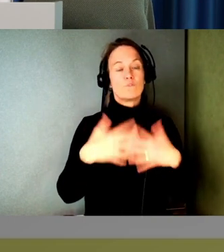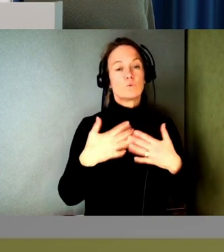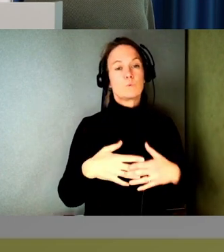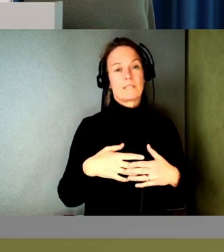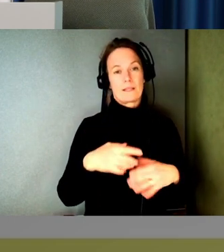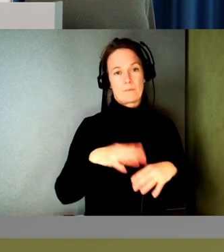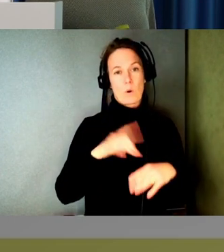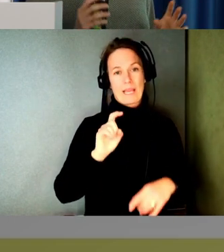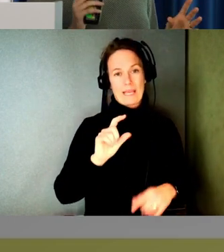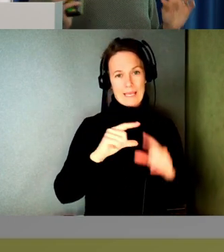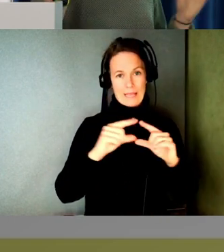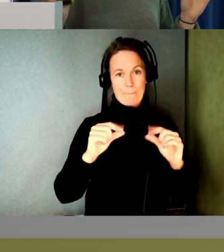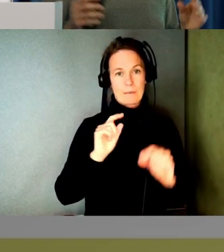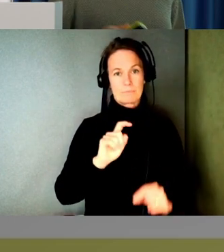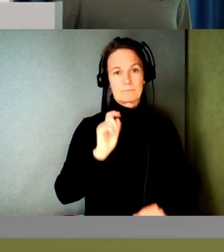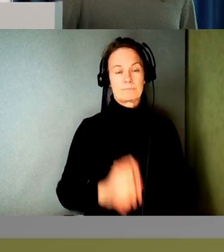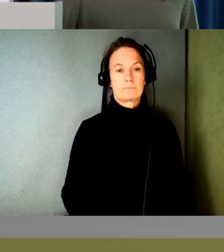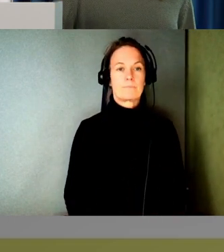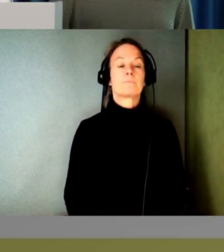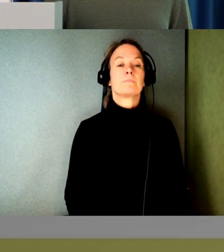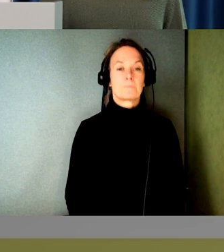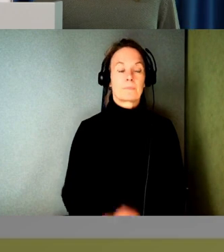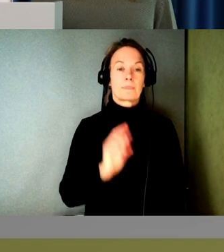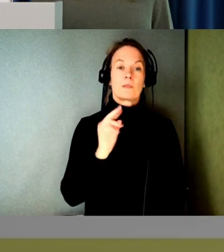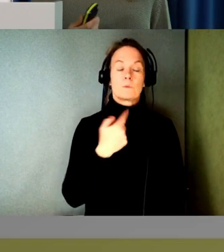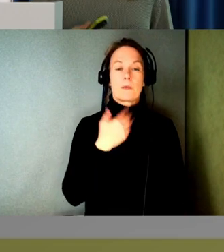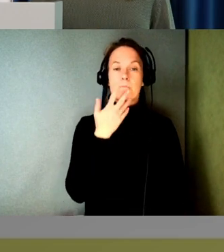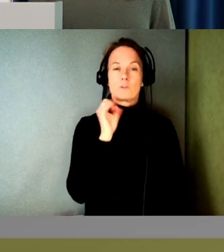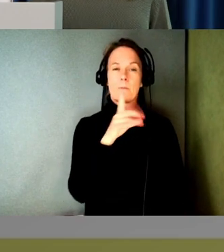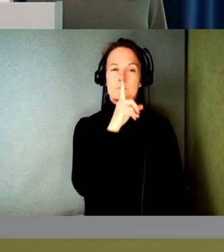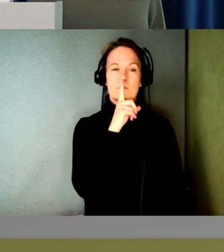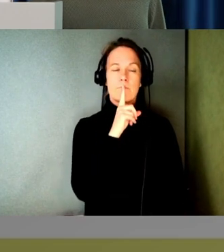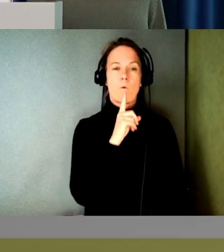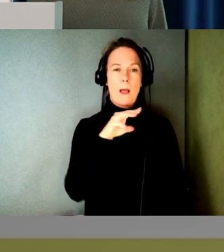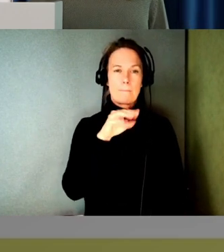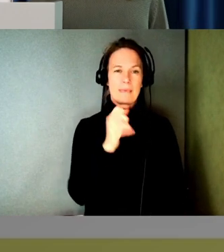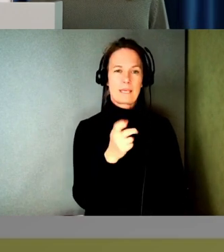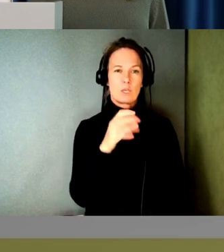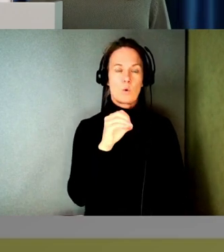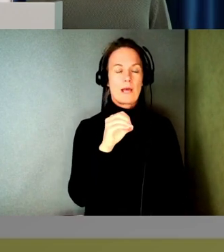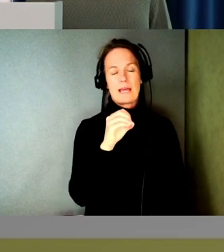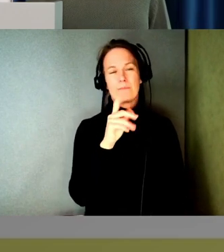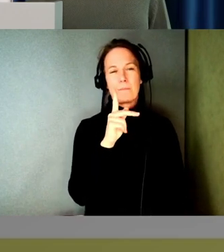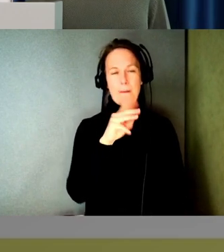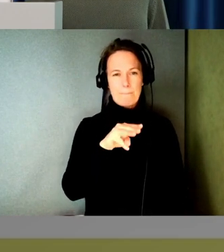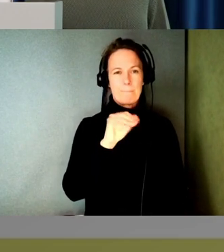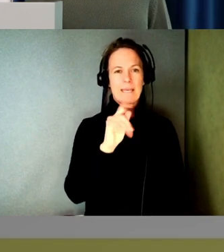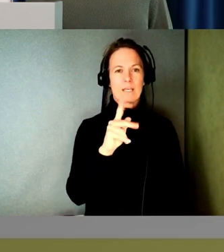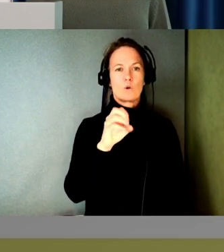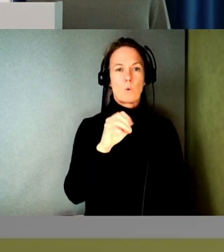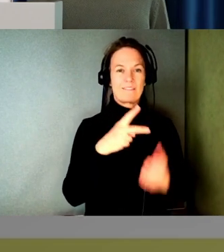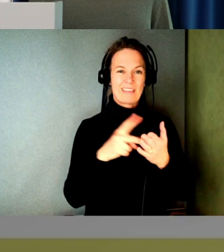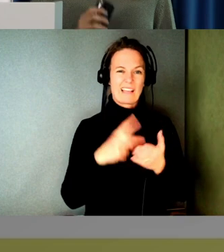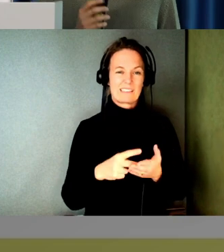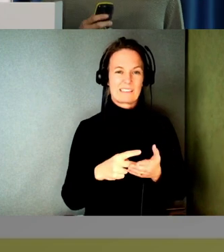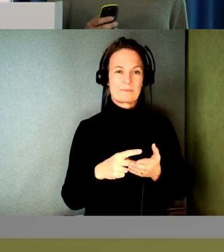eh så nu har jag pratat om några av de här små texterna eller mikrotom kan kalla dem Eh Men ibland kan